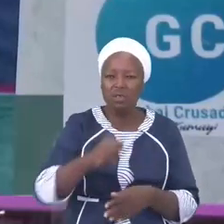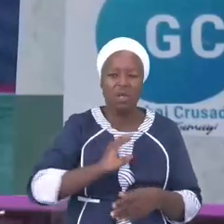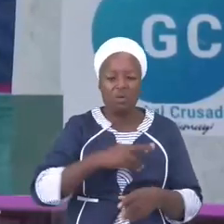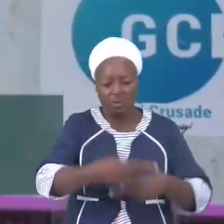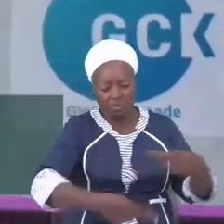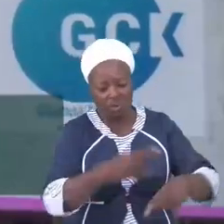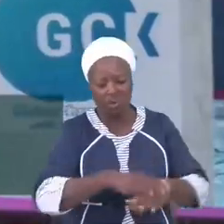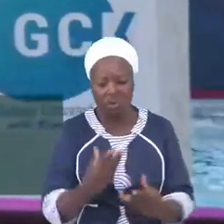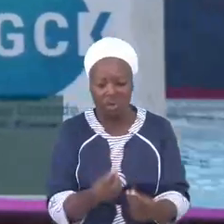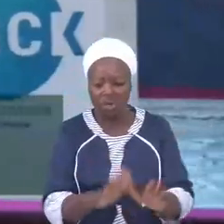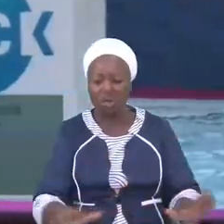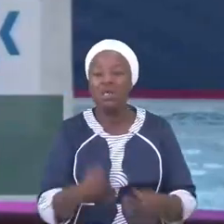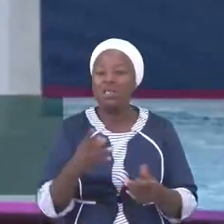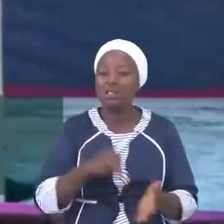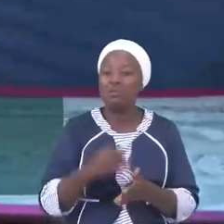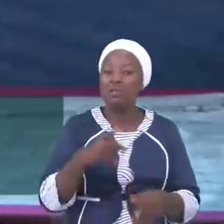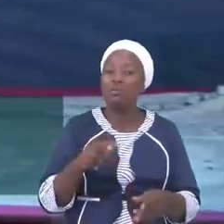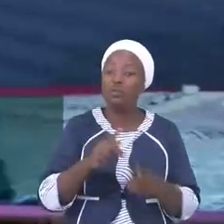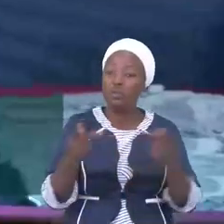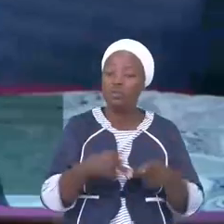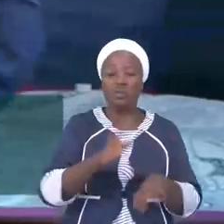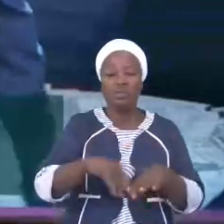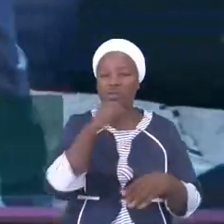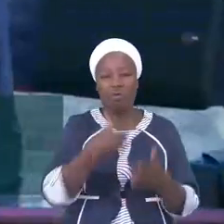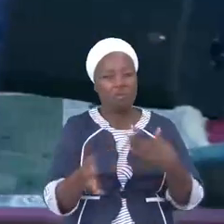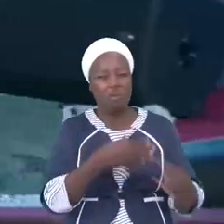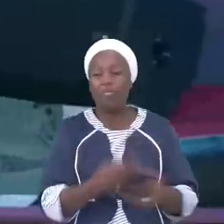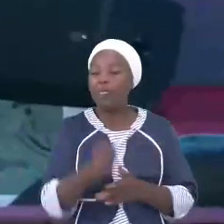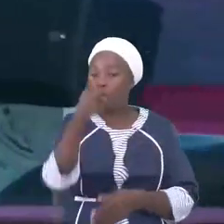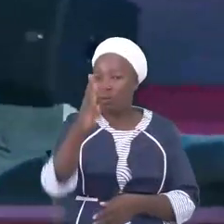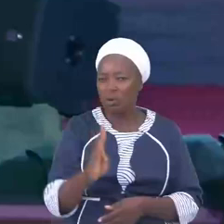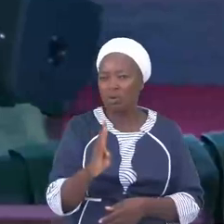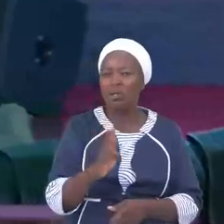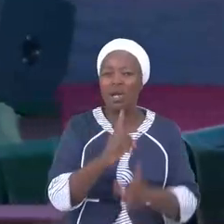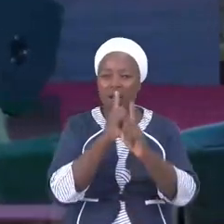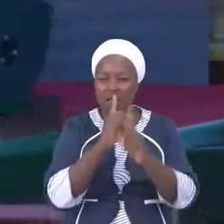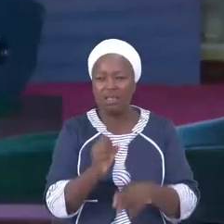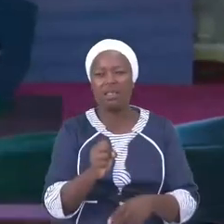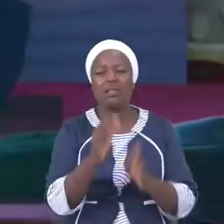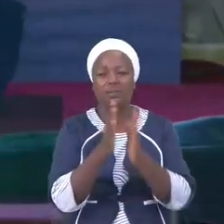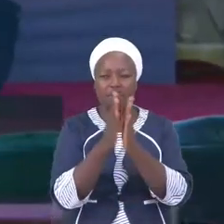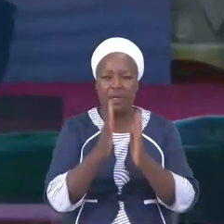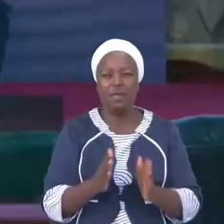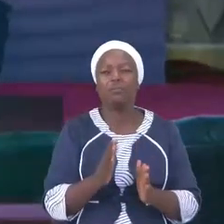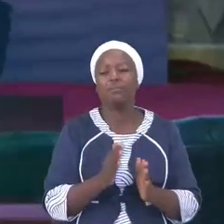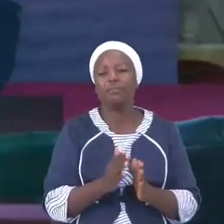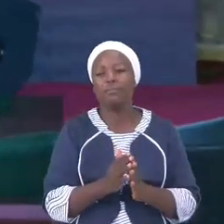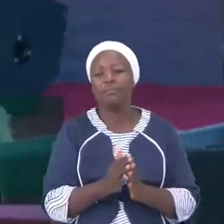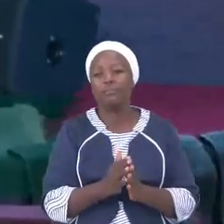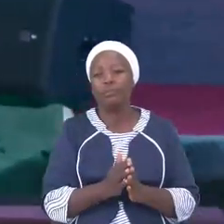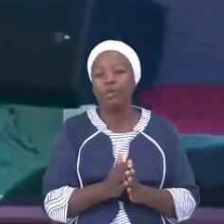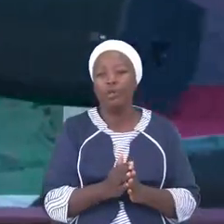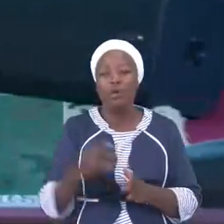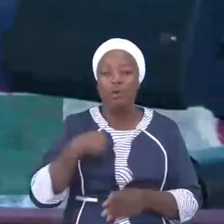par terre. La position ne compte pas. Dieu exauce les prières. Est-ce qu'il a